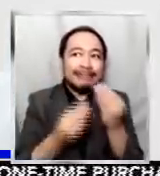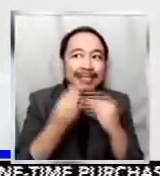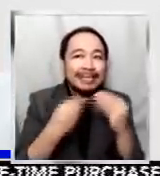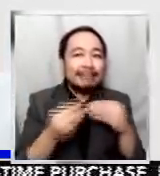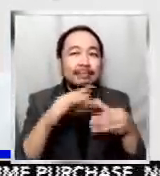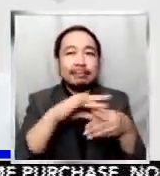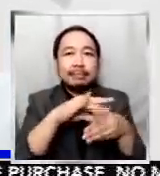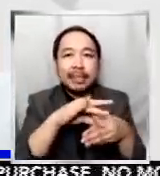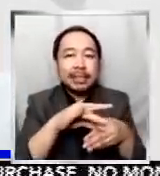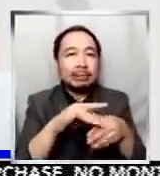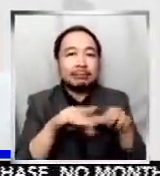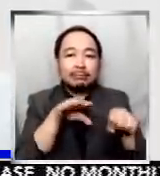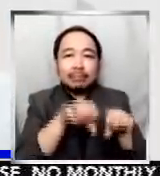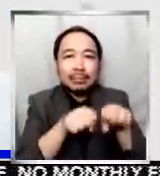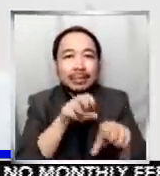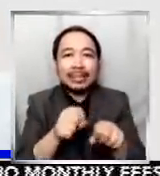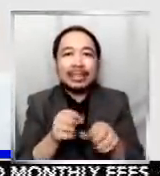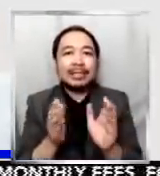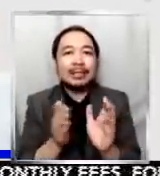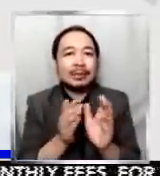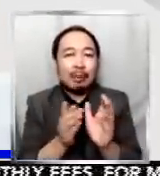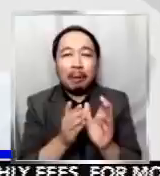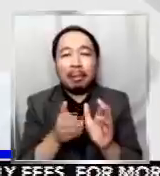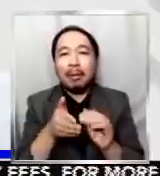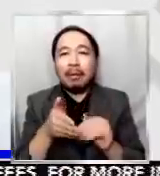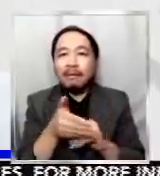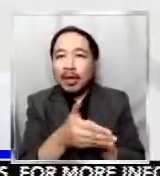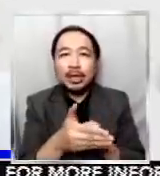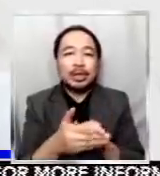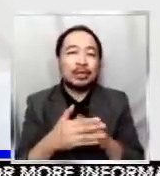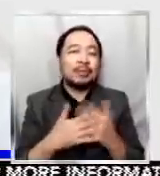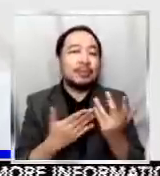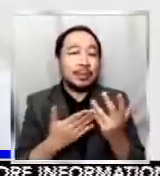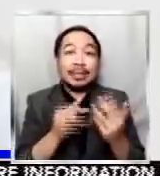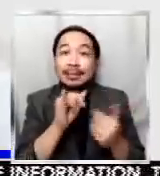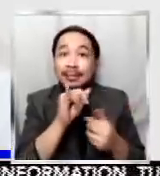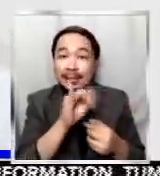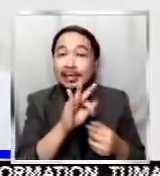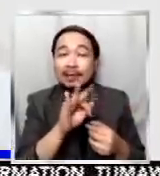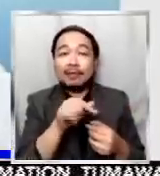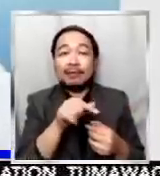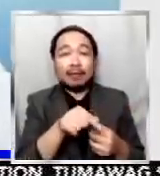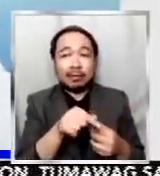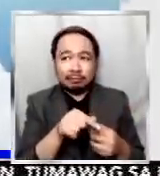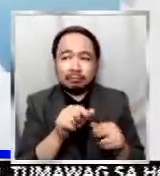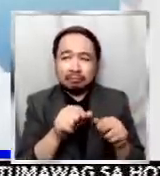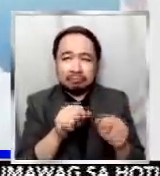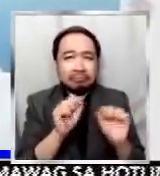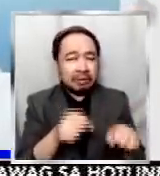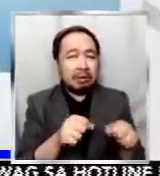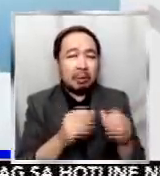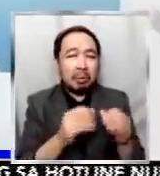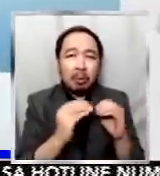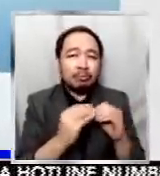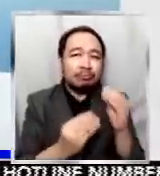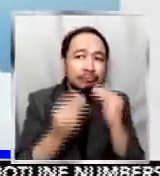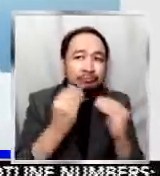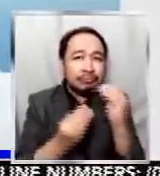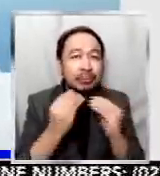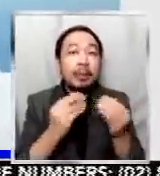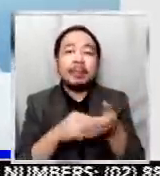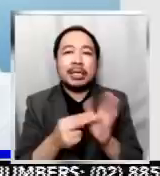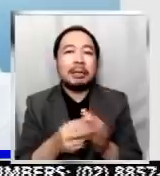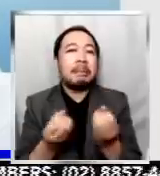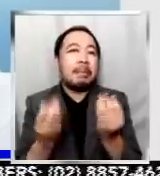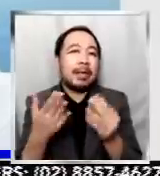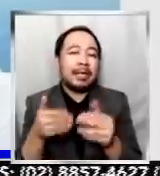siya ng smaller organisms or smaller fish. Kapag mas marami pa siyang nakakain, mas marami pang isda sa area,